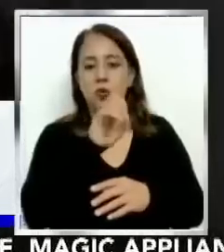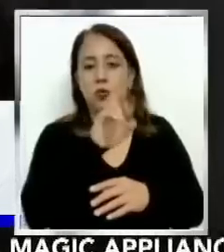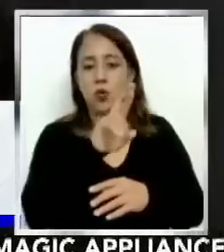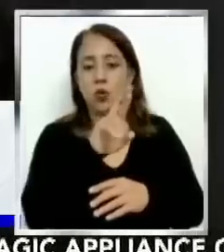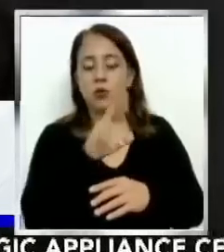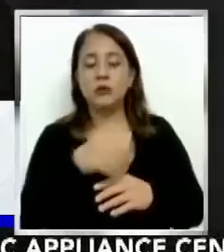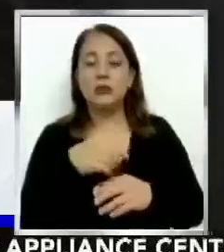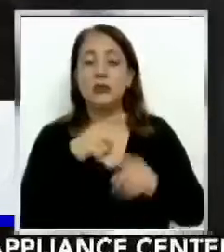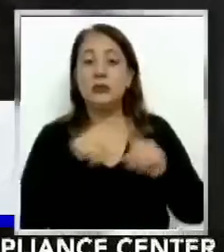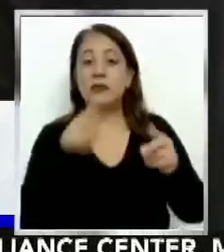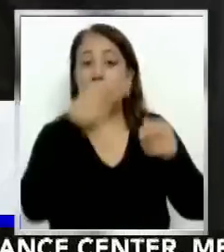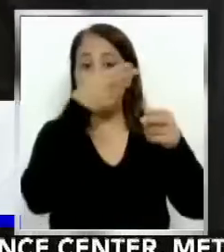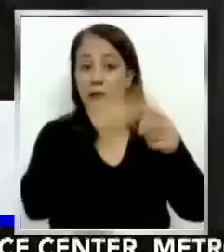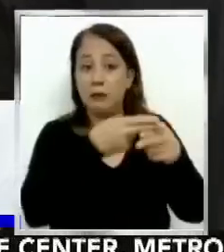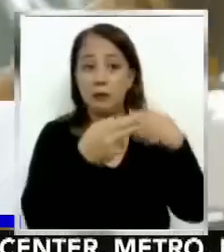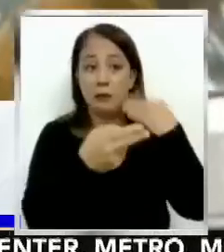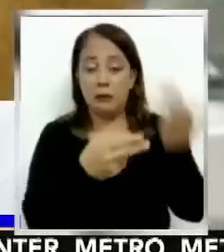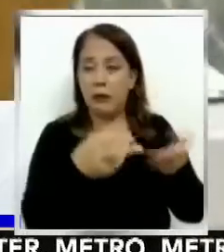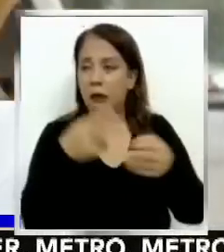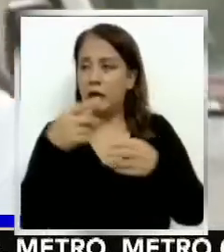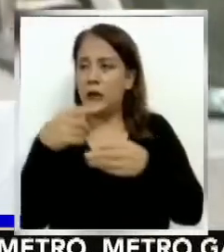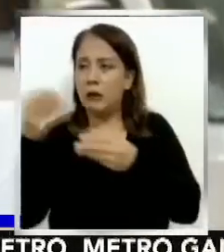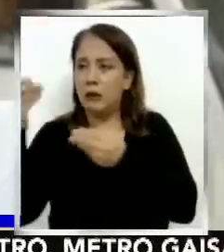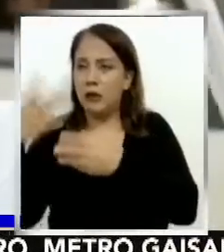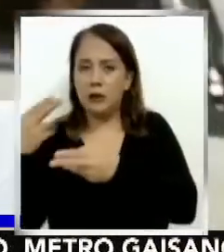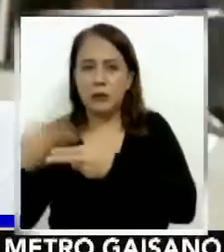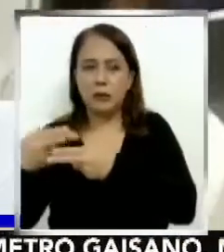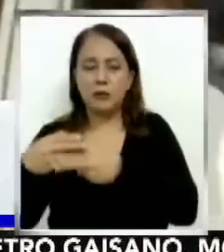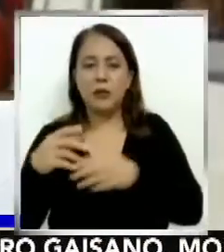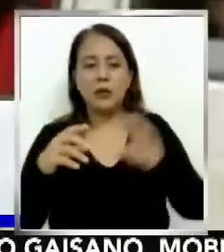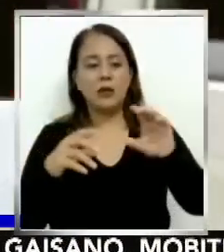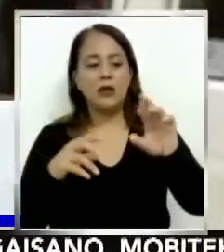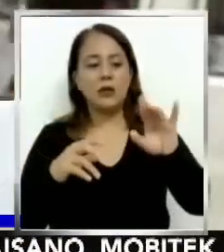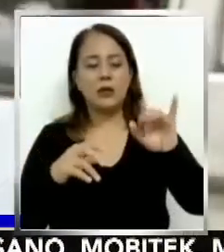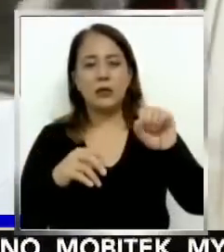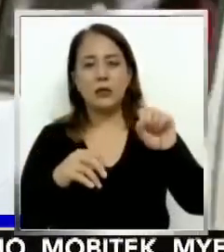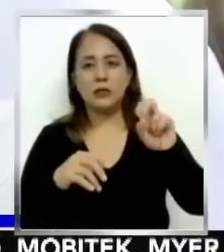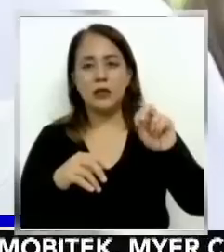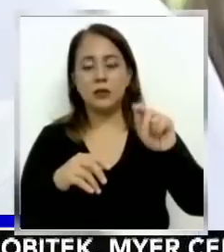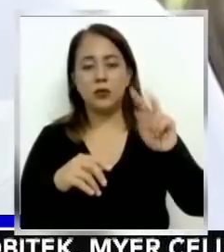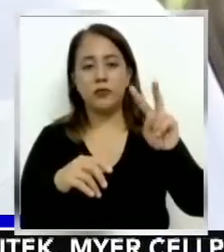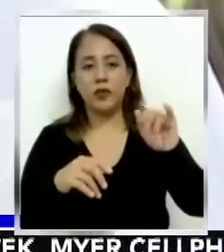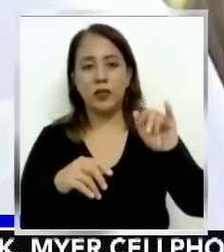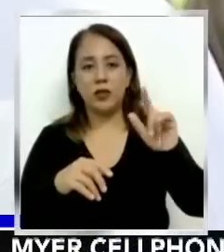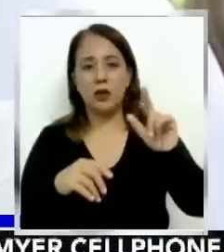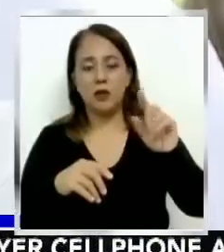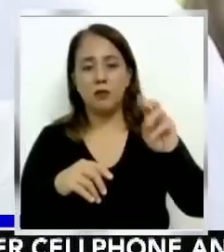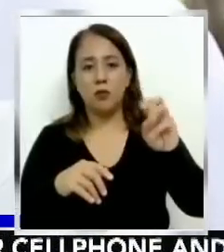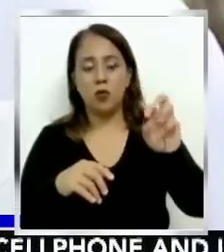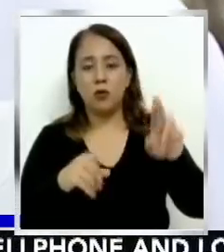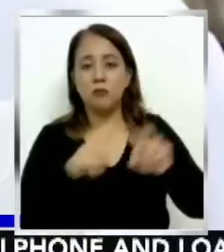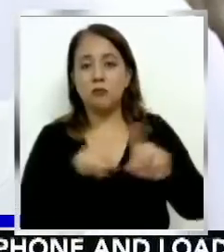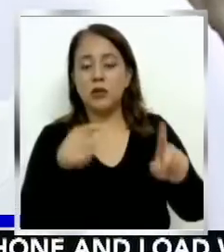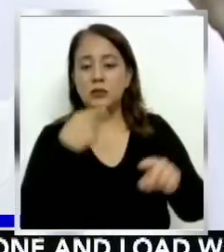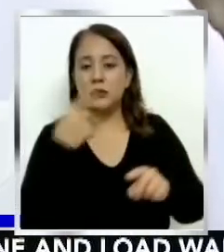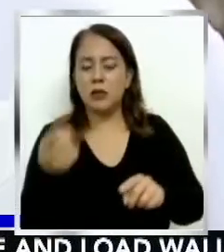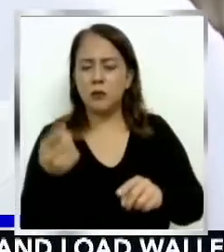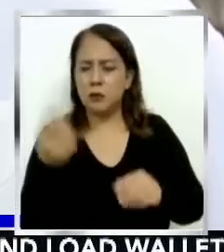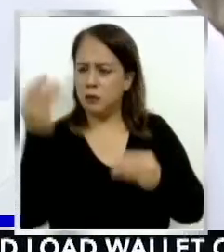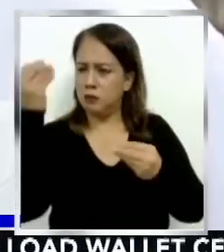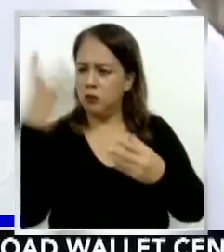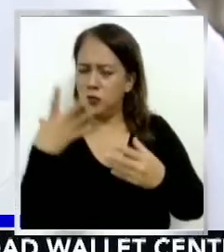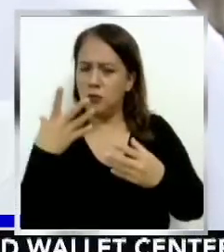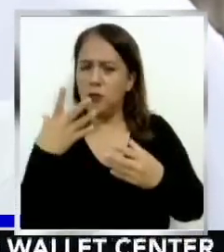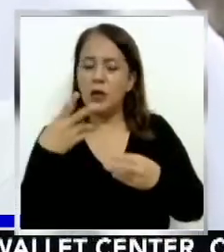inmate. Crisanto pala na Villamor ang tinukoy na middleman ni Escorial. Pero sabi ni Chaklag, as far as we are concerned, wala